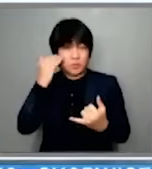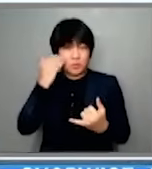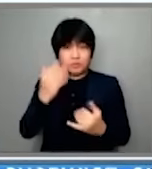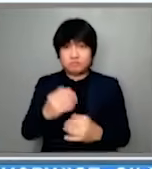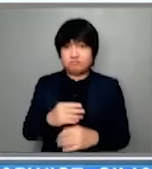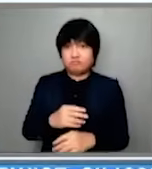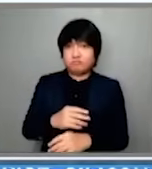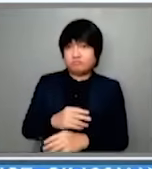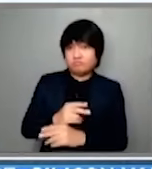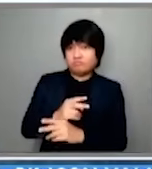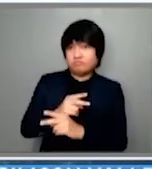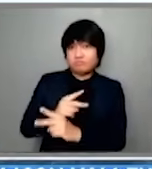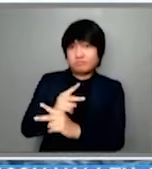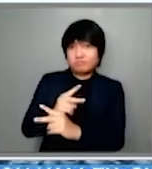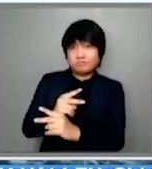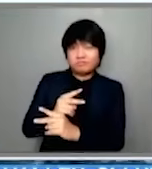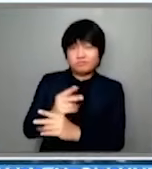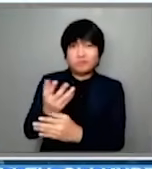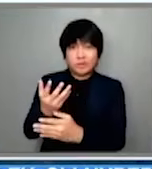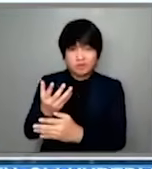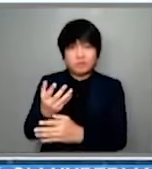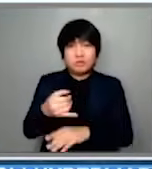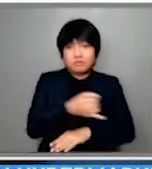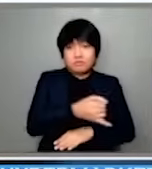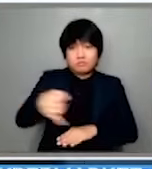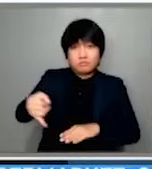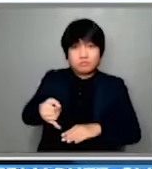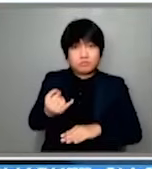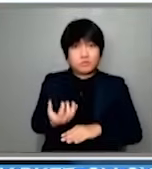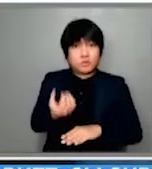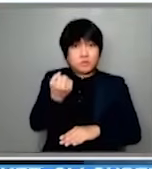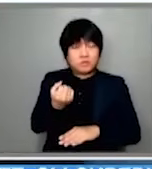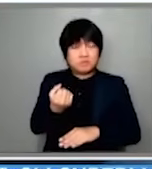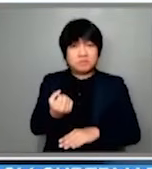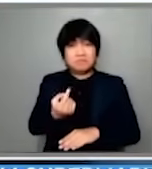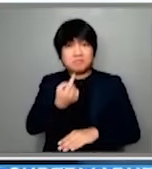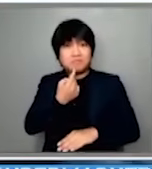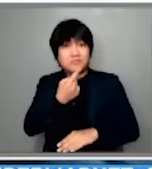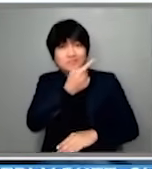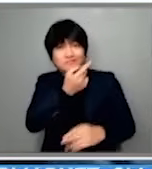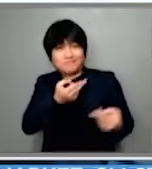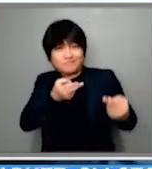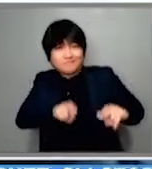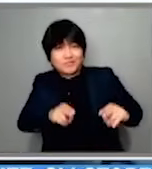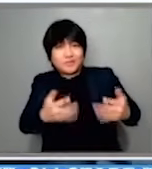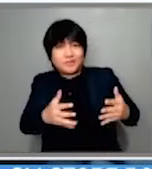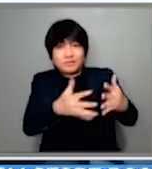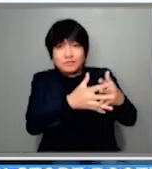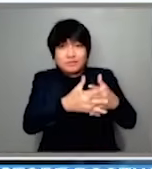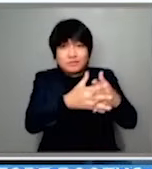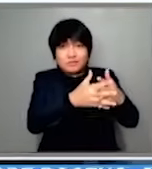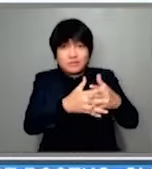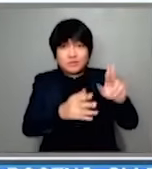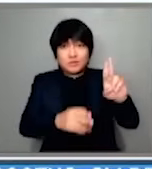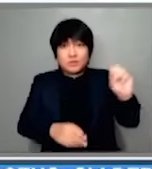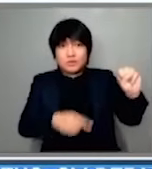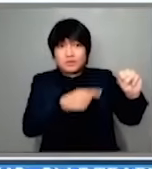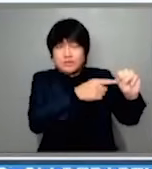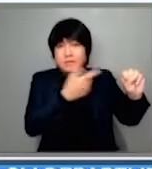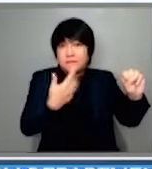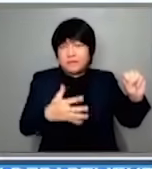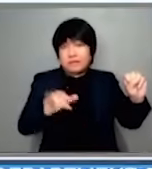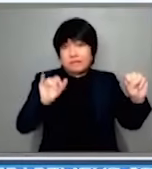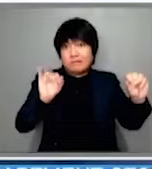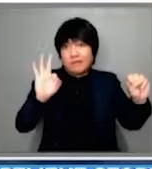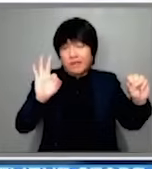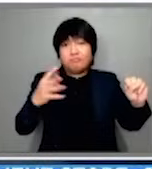Amerika, nakasaad sa kasunduan na didepensahan ng Amerika ang Pilipinas kapag nagkaroon ng armadong pag-atake. Hindi pa